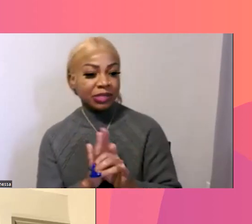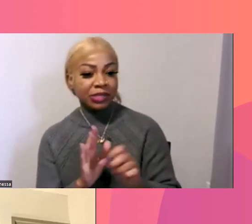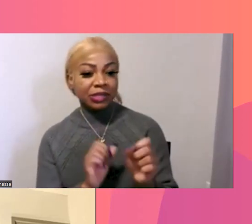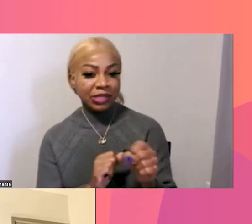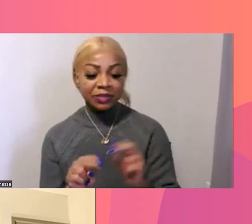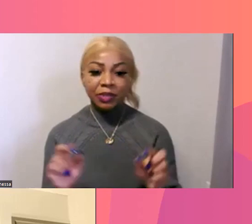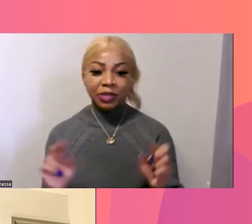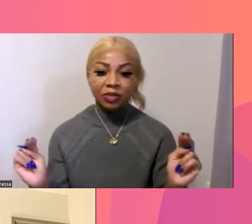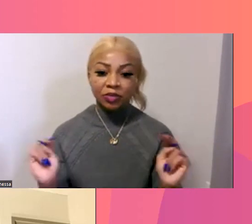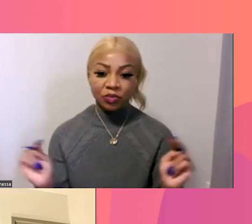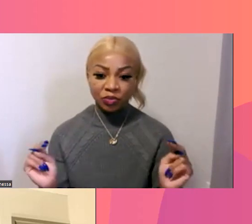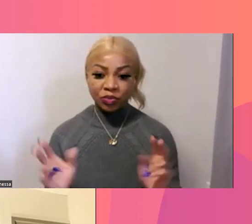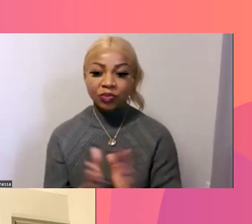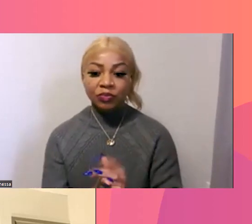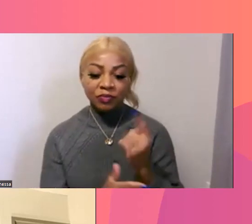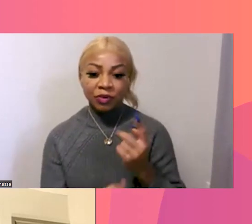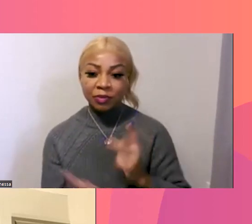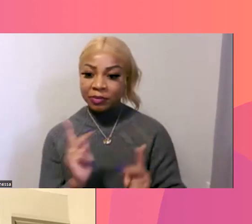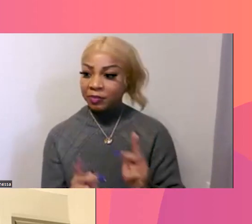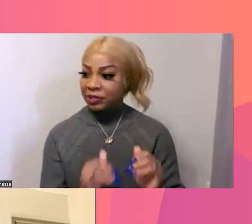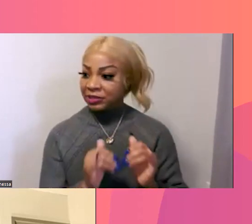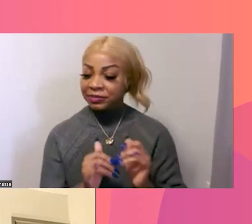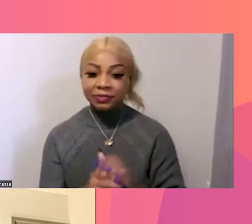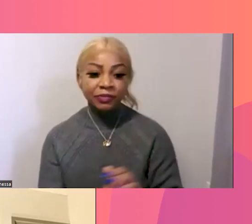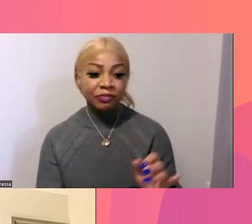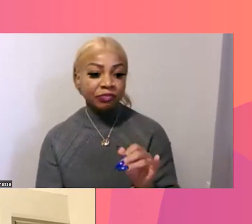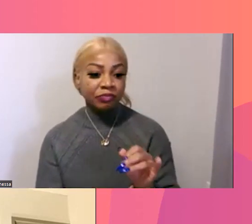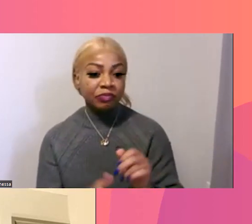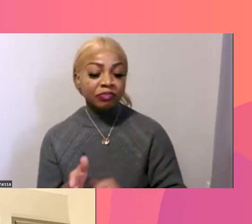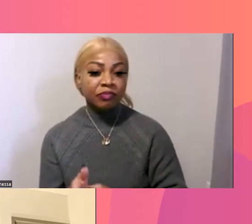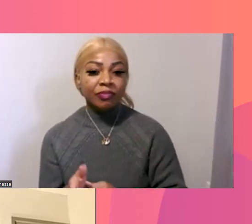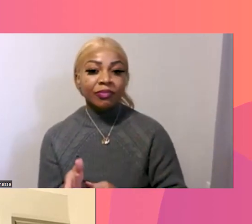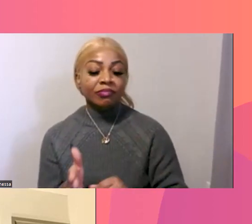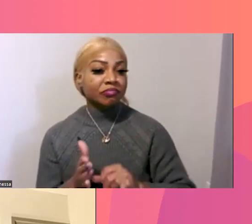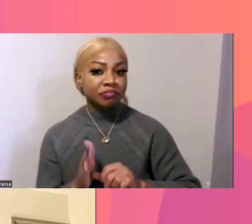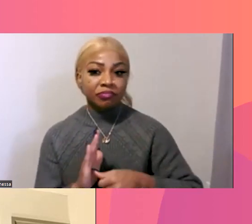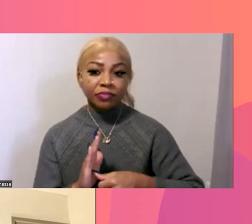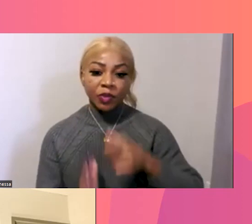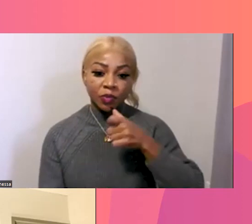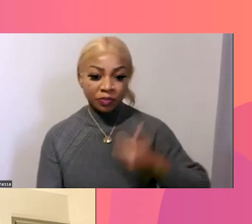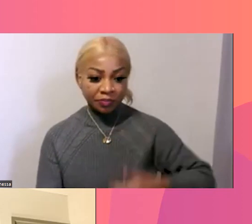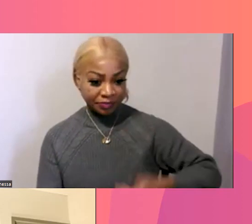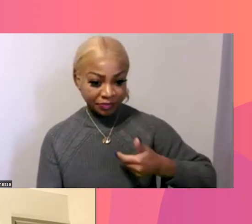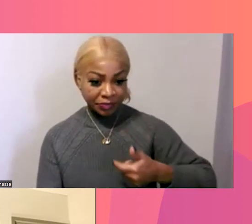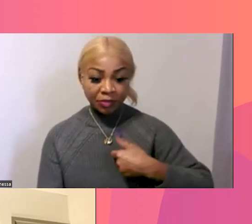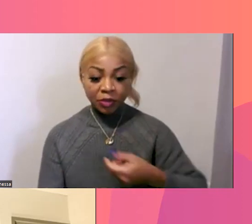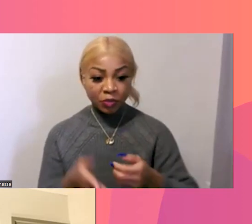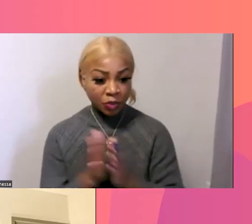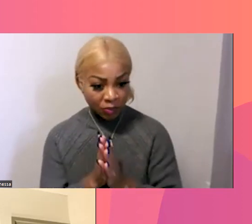cette identité, oui, mais aussi un terme par lequel on nous décrit, des gens gros. Alors, et